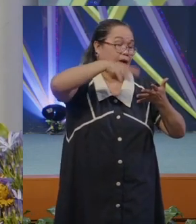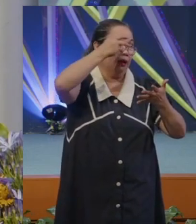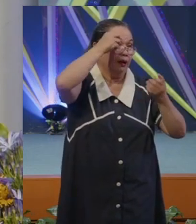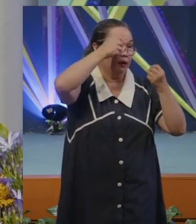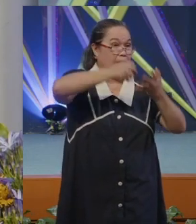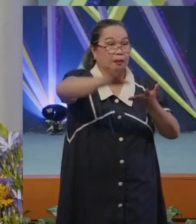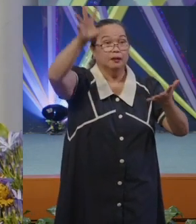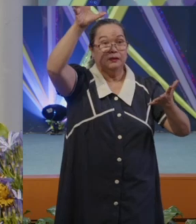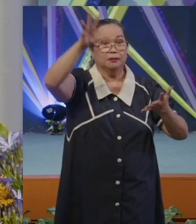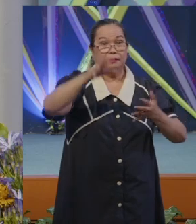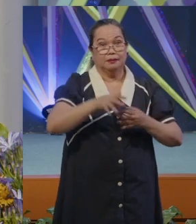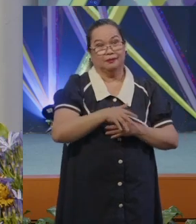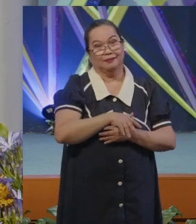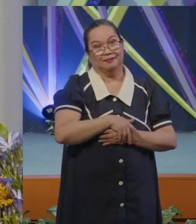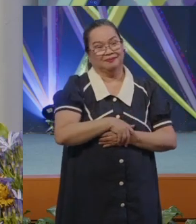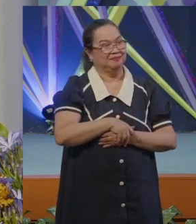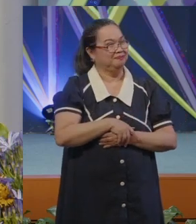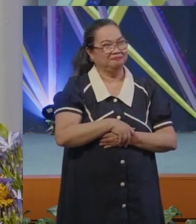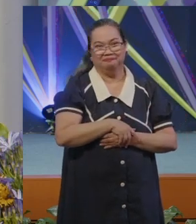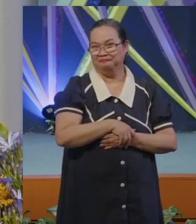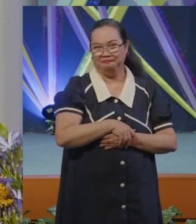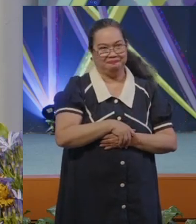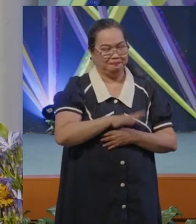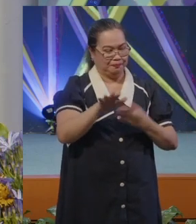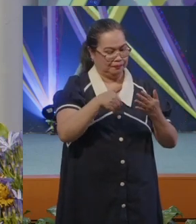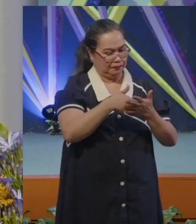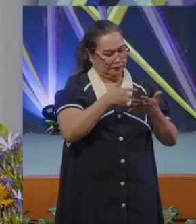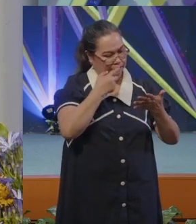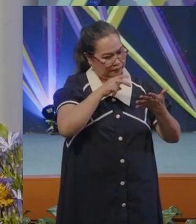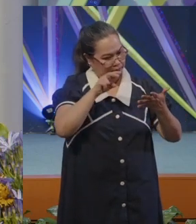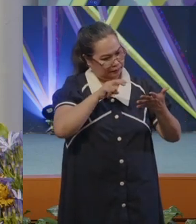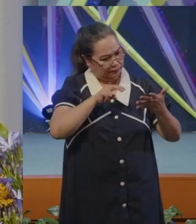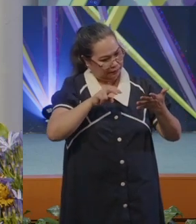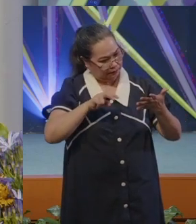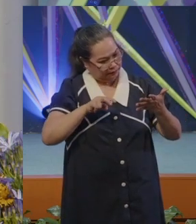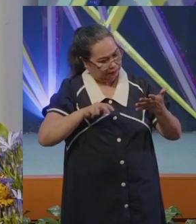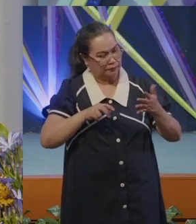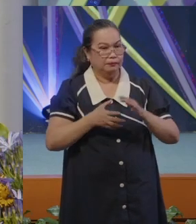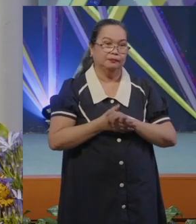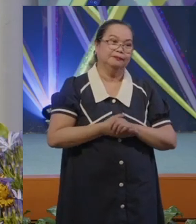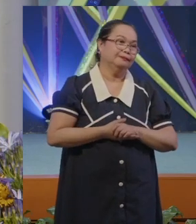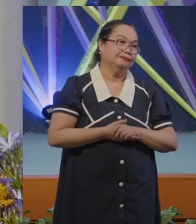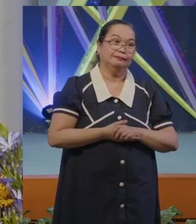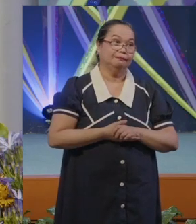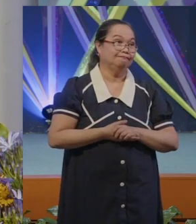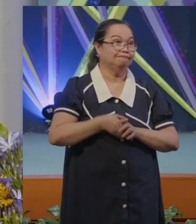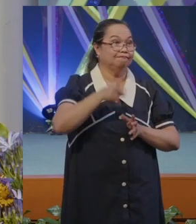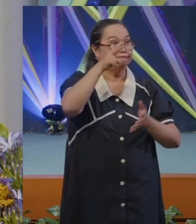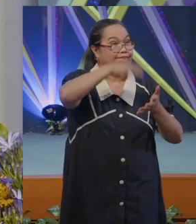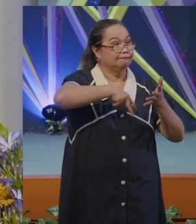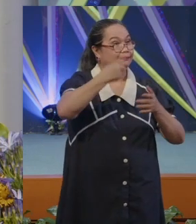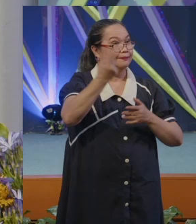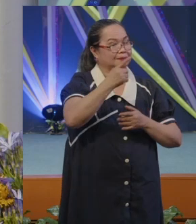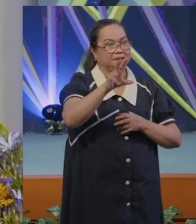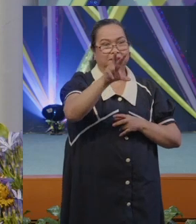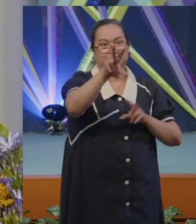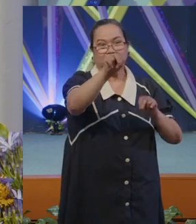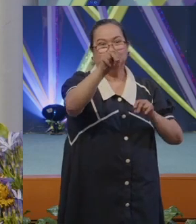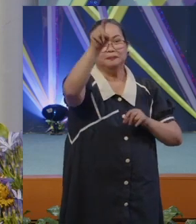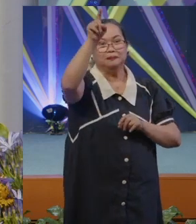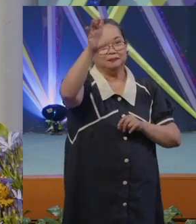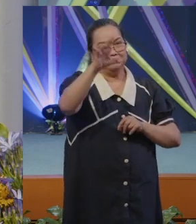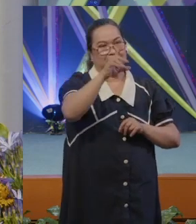the land, and I swore to your fathers to give them. Only be strong and be very courageous. Binabasa lang natin. No?